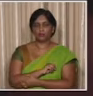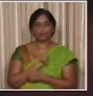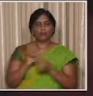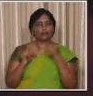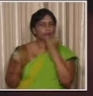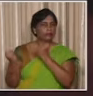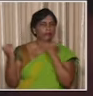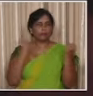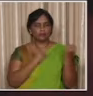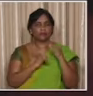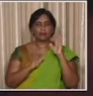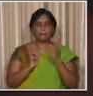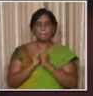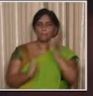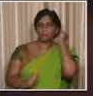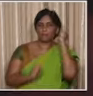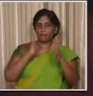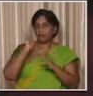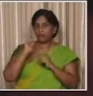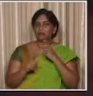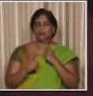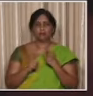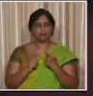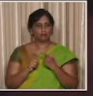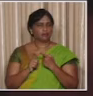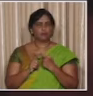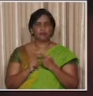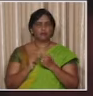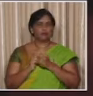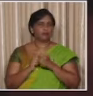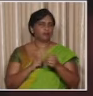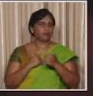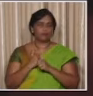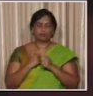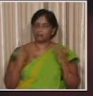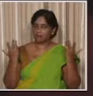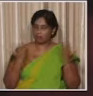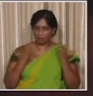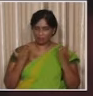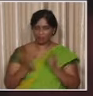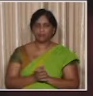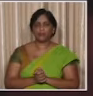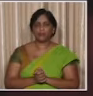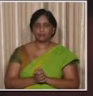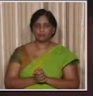එකිනෙකාට ඇඟිල්ල දික් කරගෙන මඩ ගහගෙන ගා ගනිමින් කිසි දෙයක් සිද්ධ වෙන්නේ නැහැ.